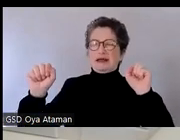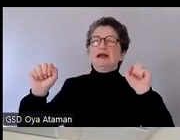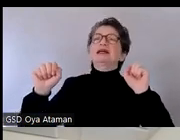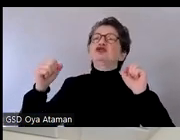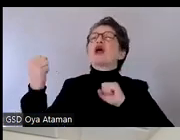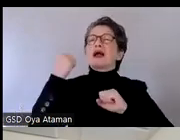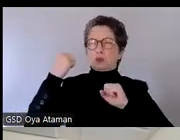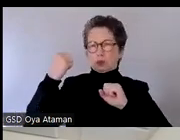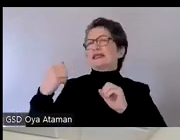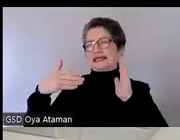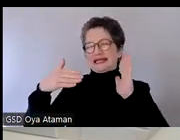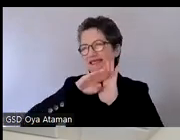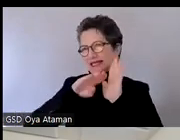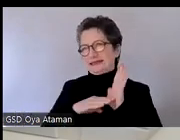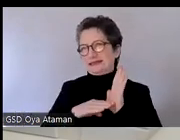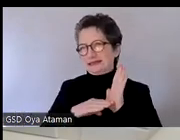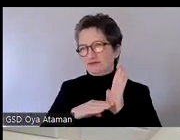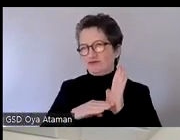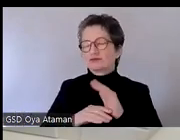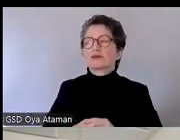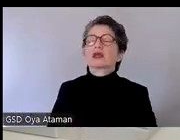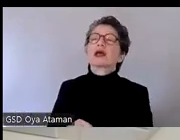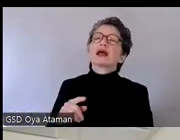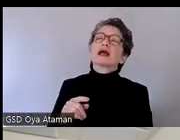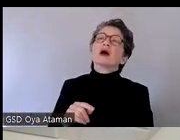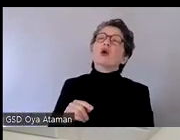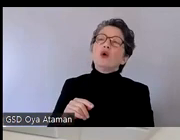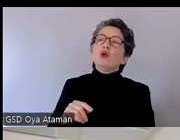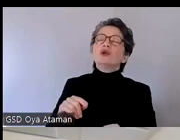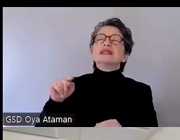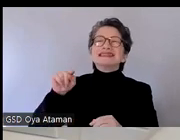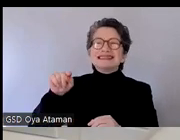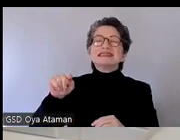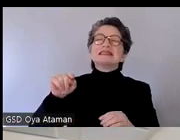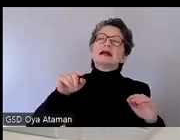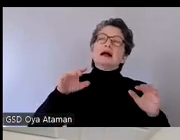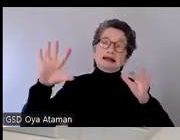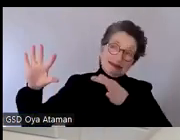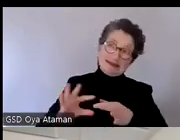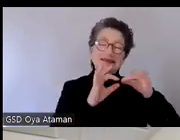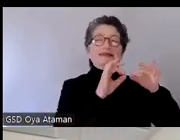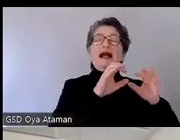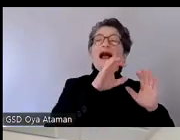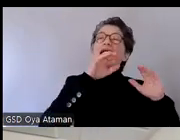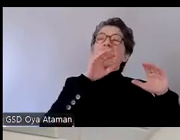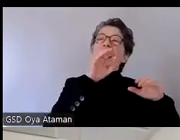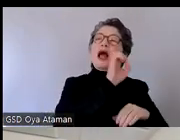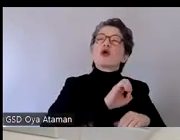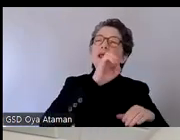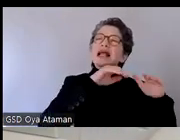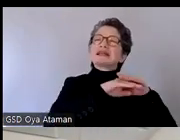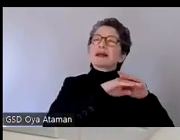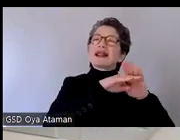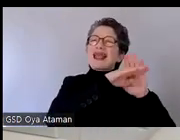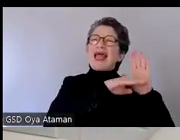Barrierefreiheitsstärkungsgesetz und European Accessibility Act zu begleiten, um die gleichberechtigte Teilnahme von Menschen mit